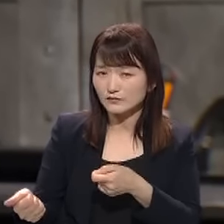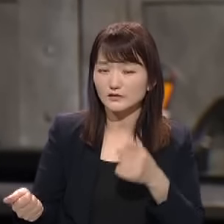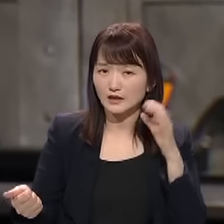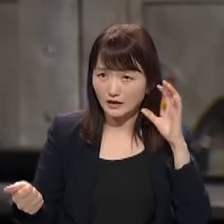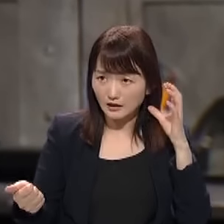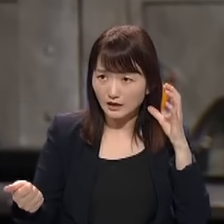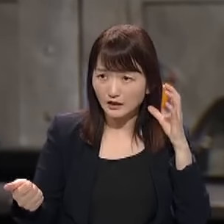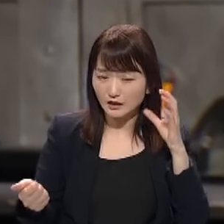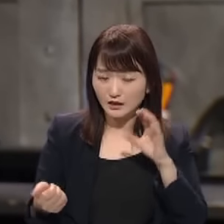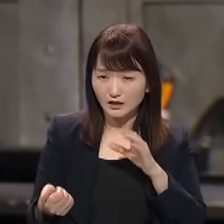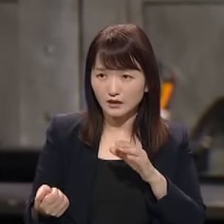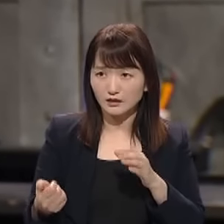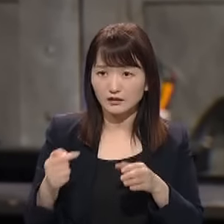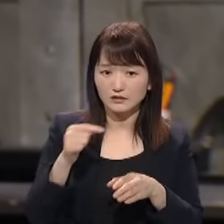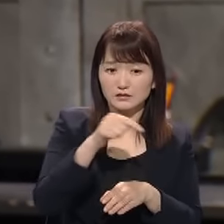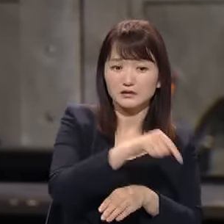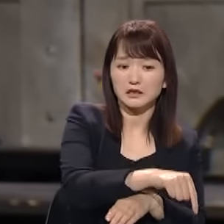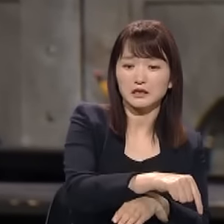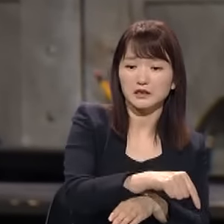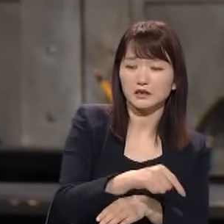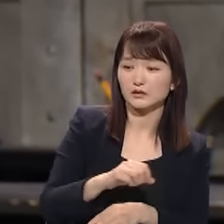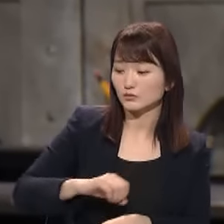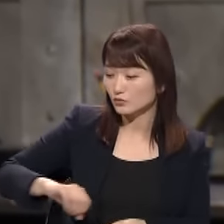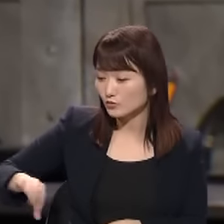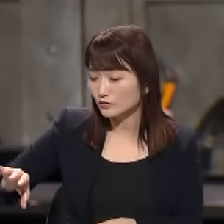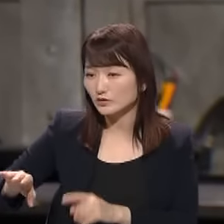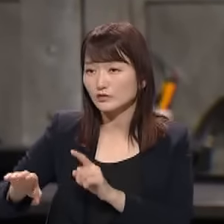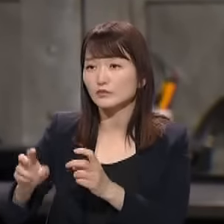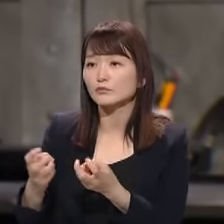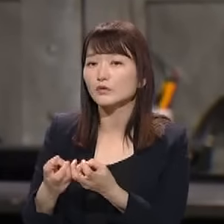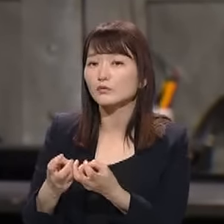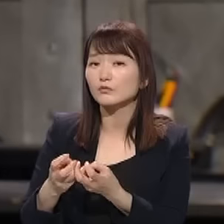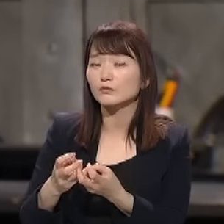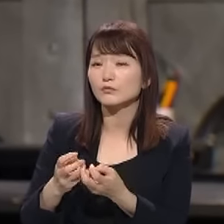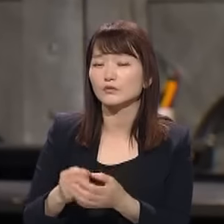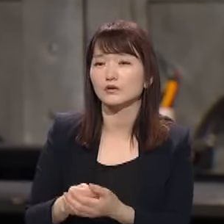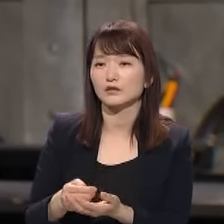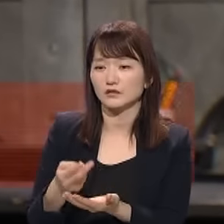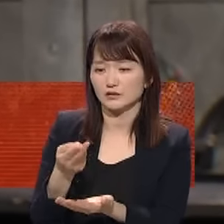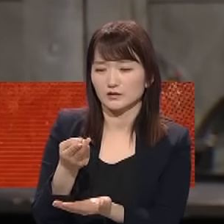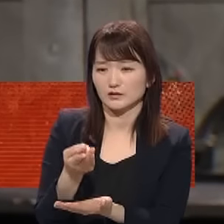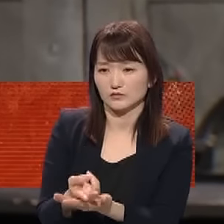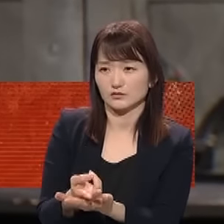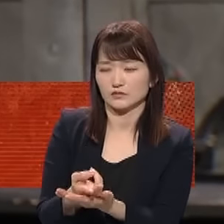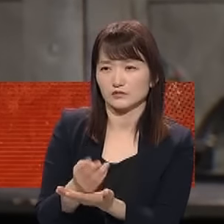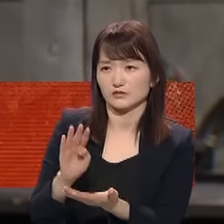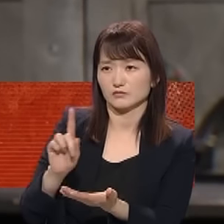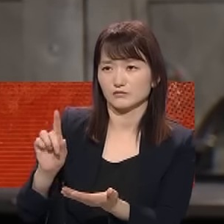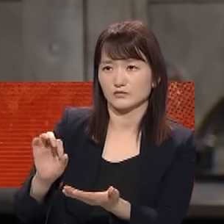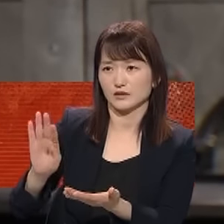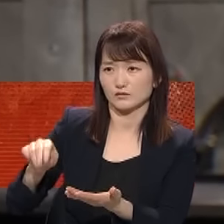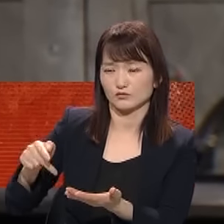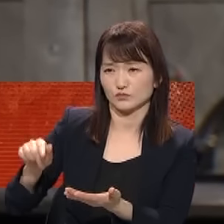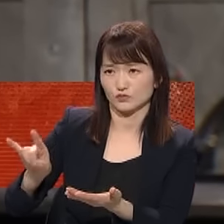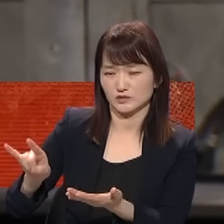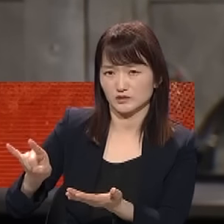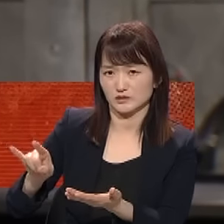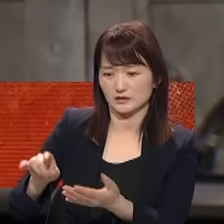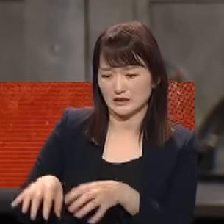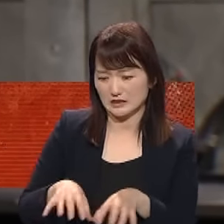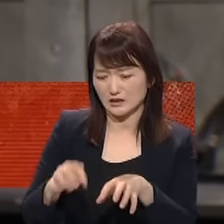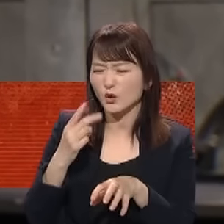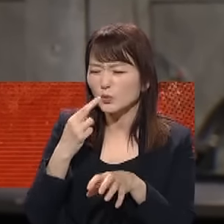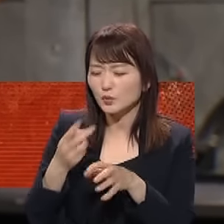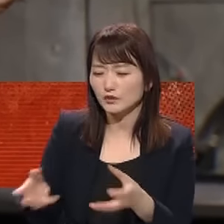이제 나가자마자 유기를 했습니다. 유기하는 방법들은 뭐 방부제도 뿌리고 김장용 비닐 같은 걸 진공 처리해가지고